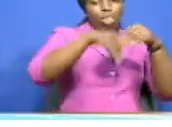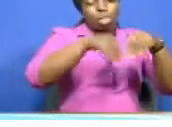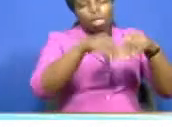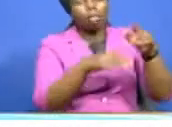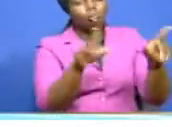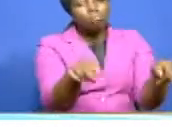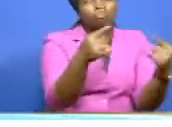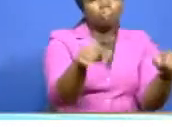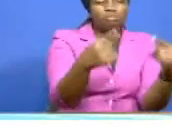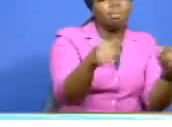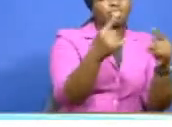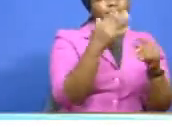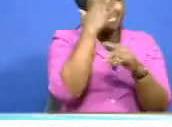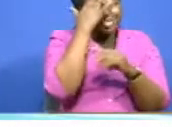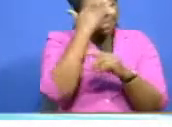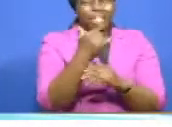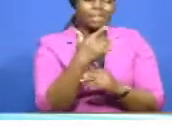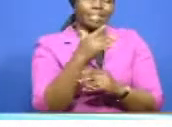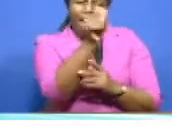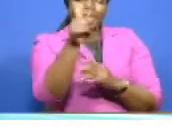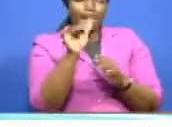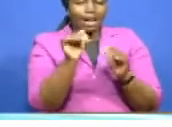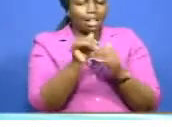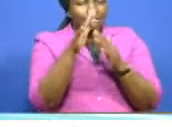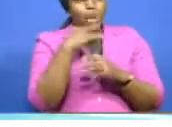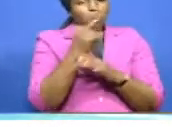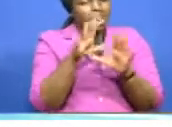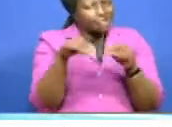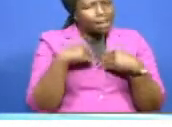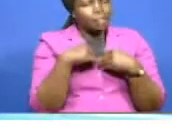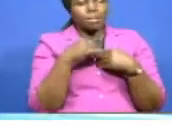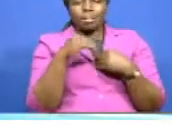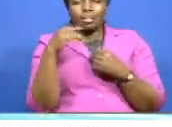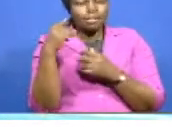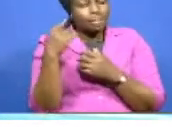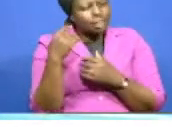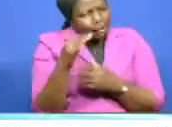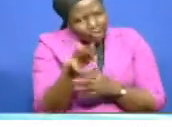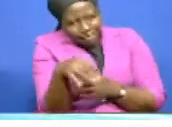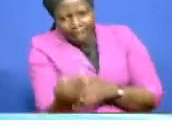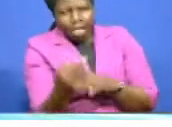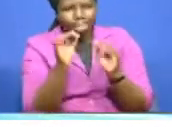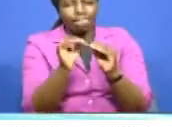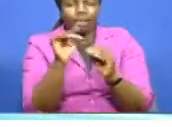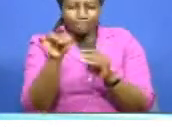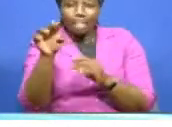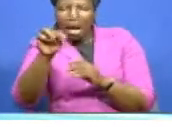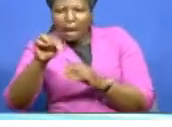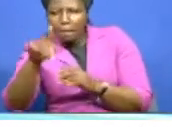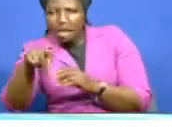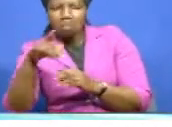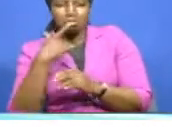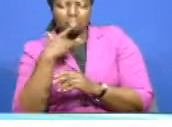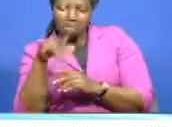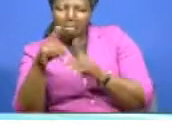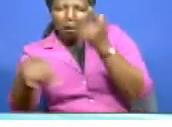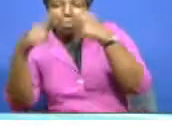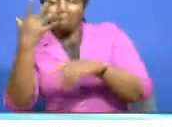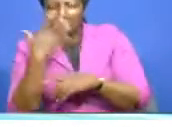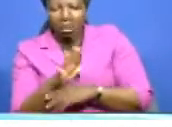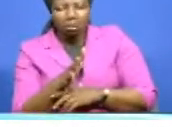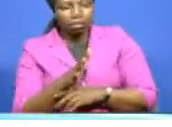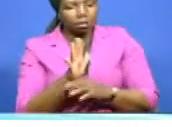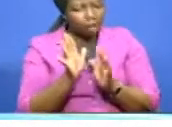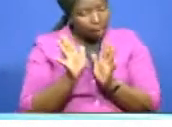na viongozi ambao pengine hawakubali kushindwa. Ikiwa ni eneo bunge, mbunge fulani anasema ya kwamba yeye aliibuka mshindi, na